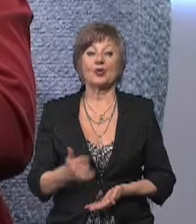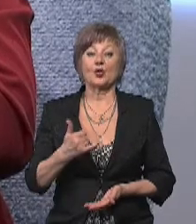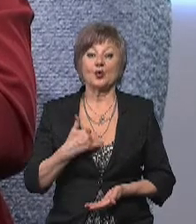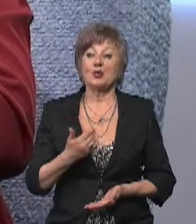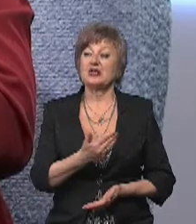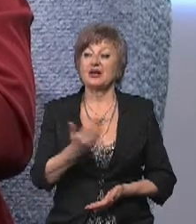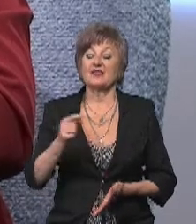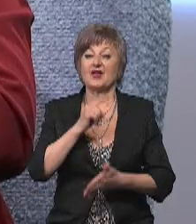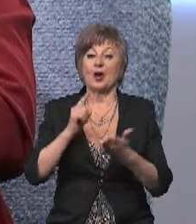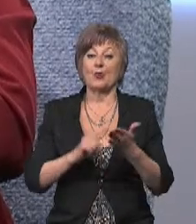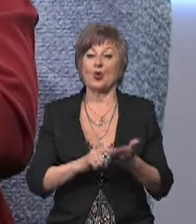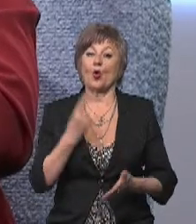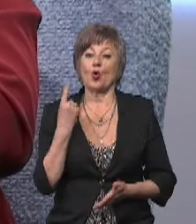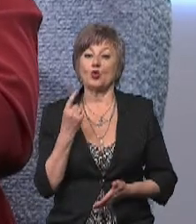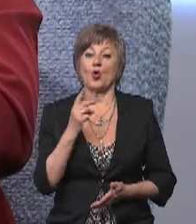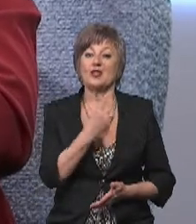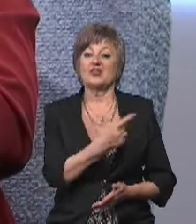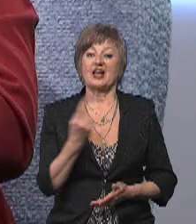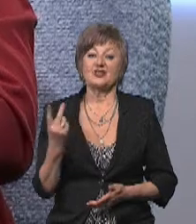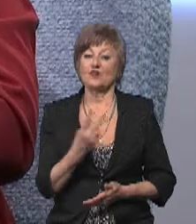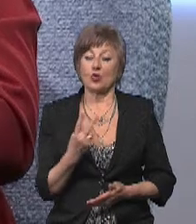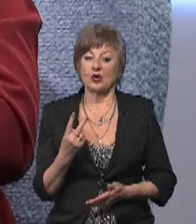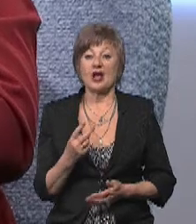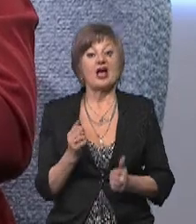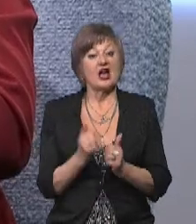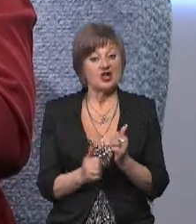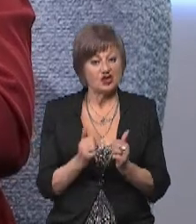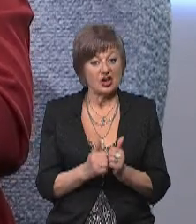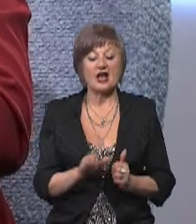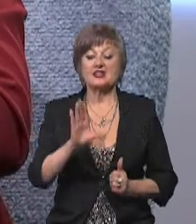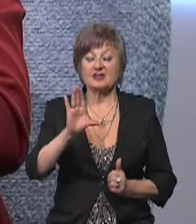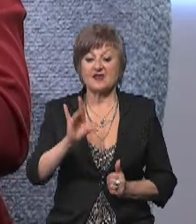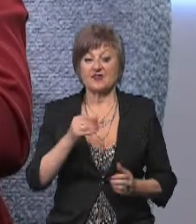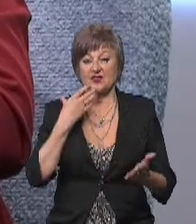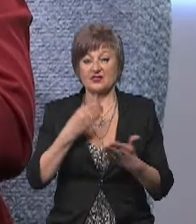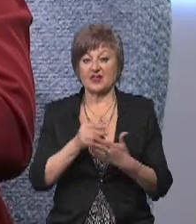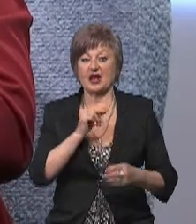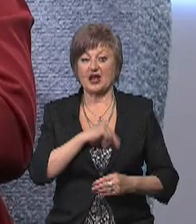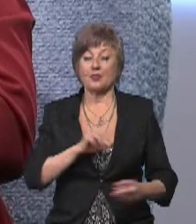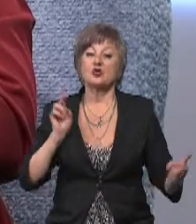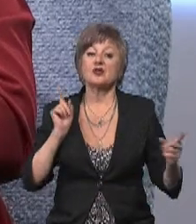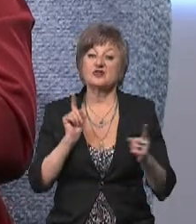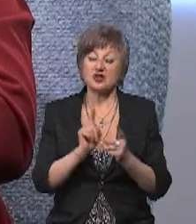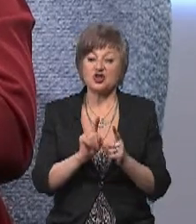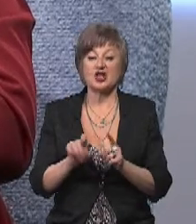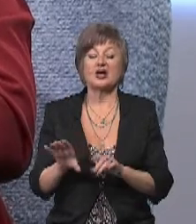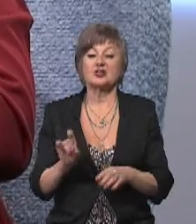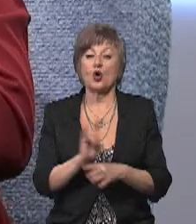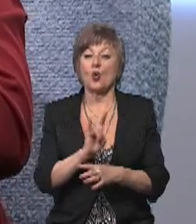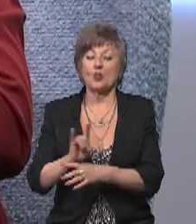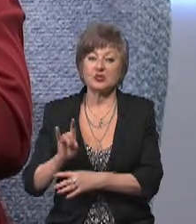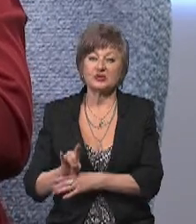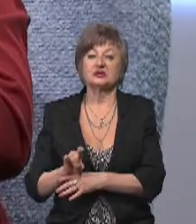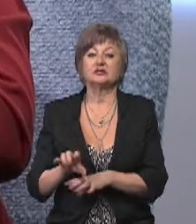до вас питання одне на двох. Як часто у своїй роботі ви стикаєтесь із ситуаціями шахрайства по відношенню